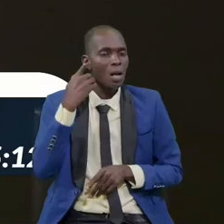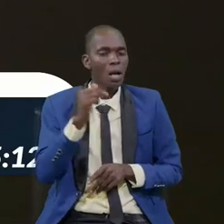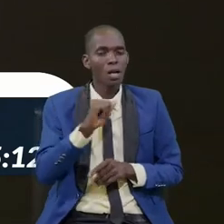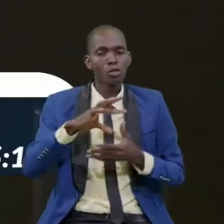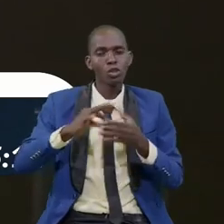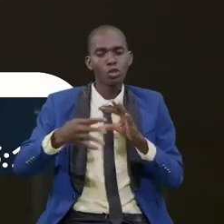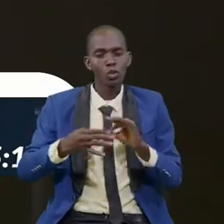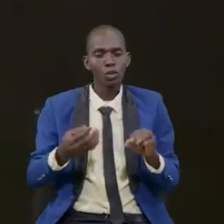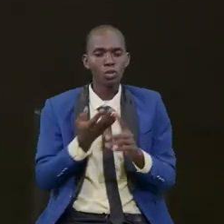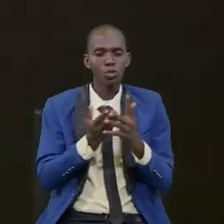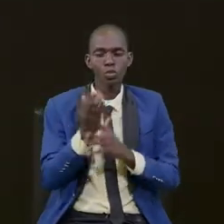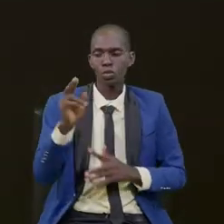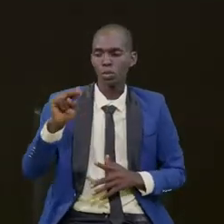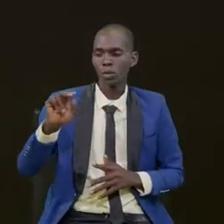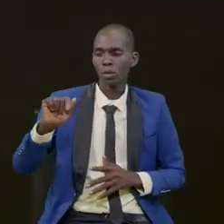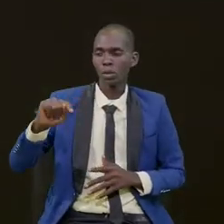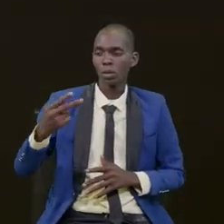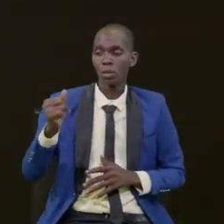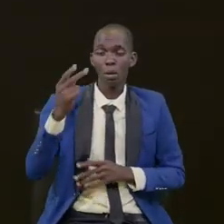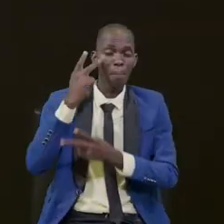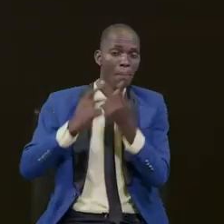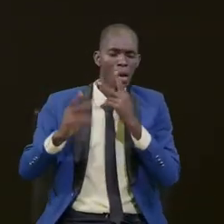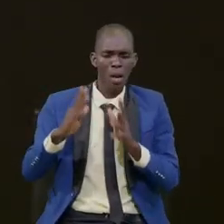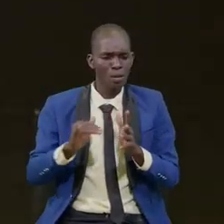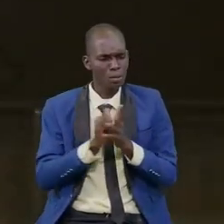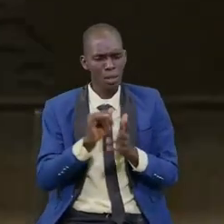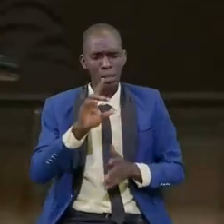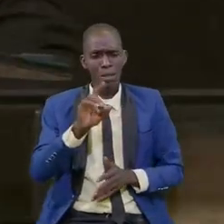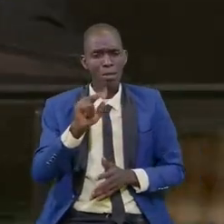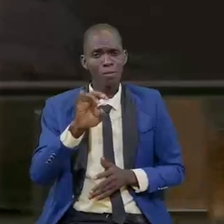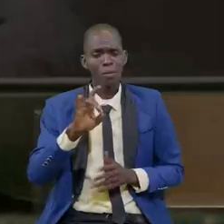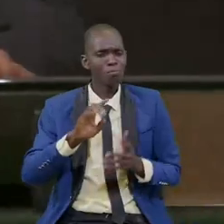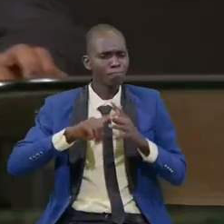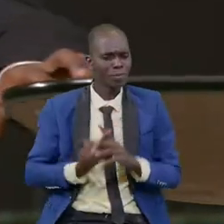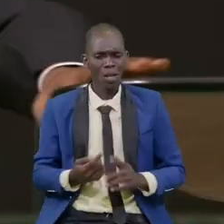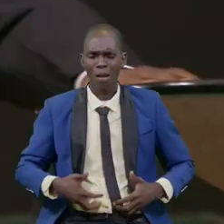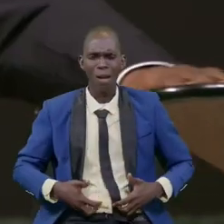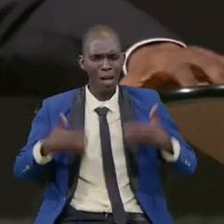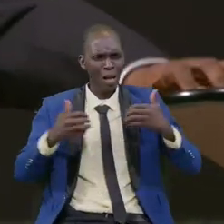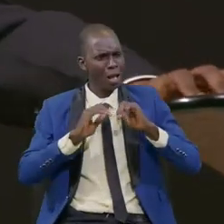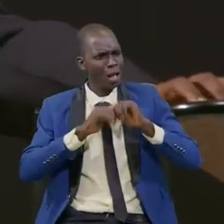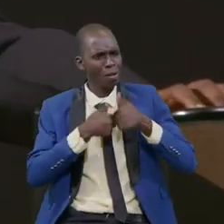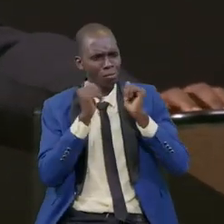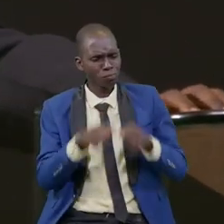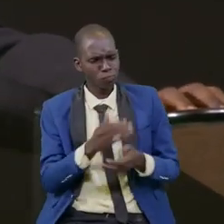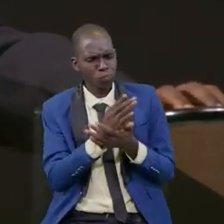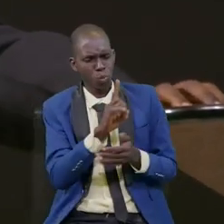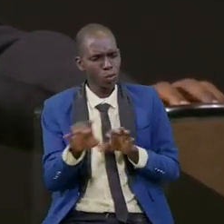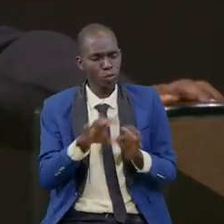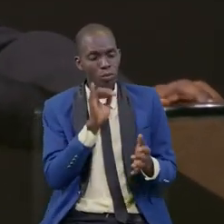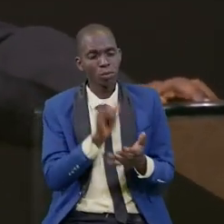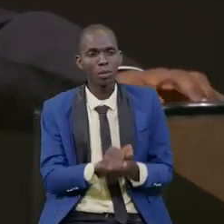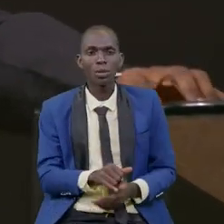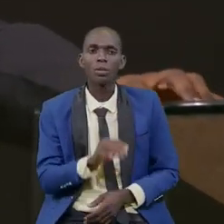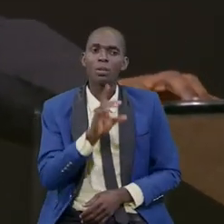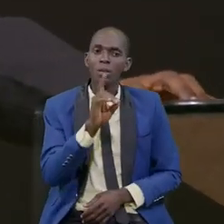une parabole qui est narrée par Nathan. Alors, il s'est énervé.